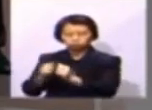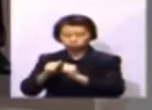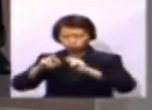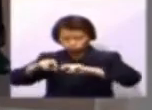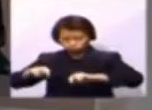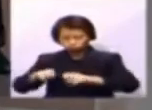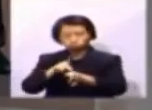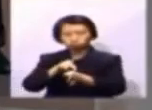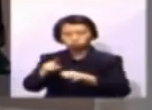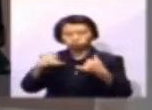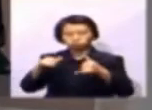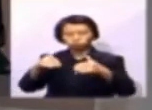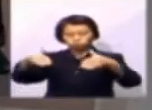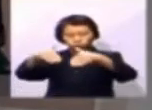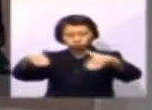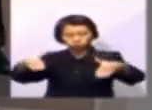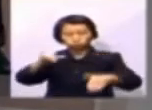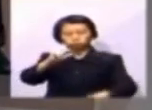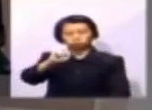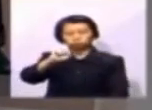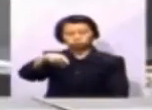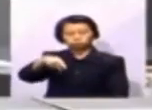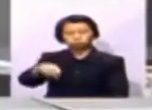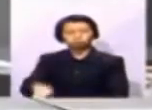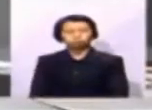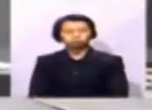analisis performance gap.